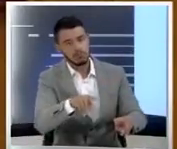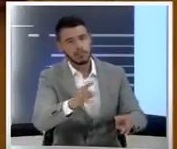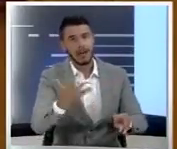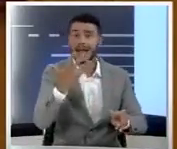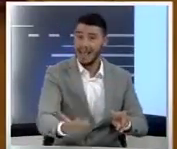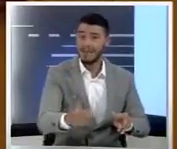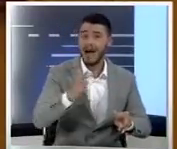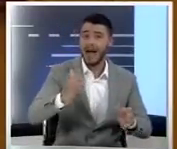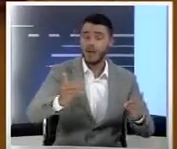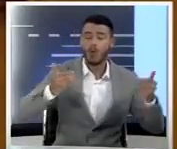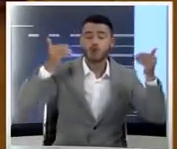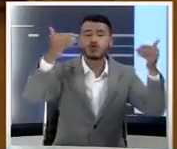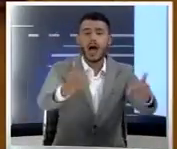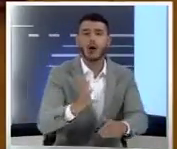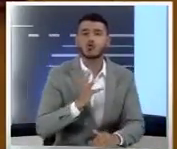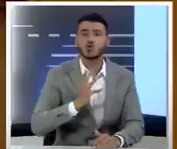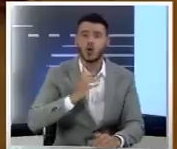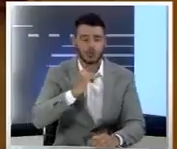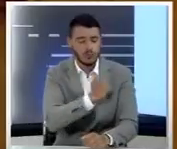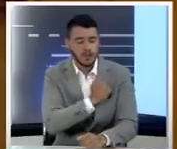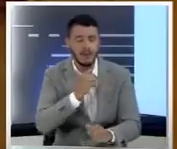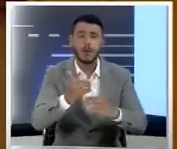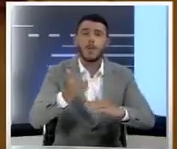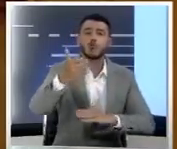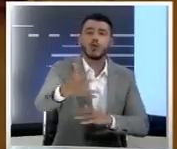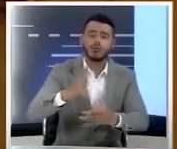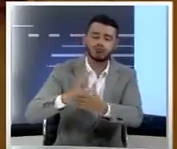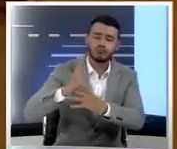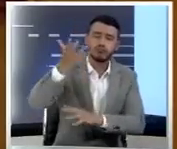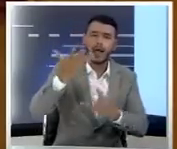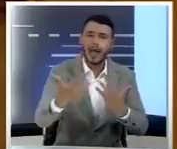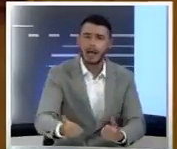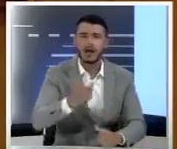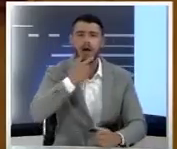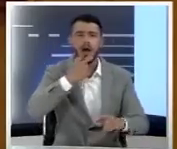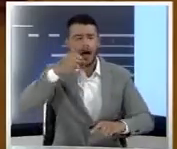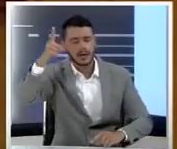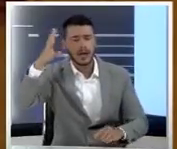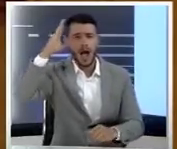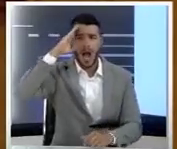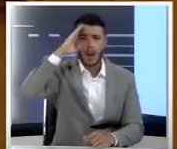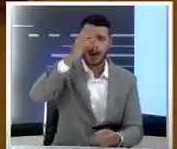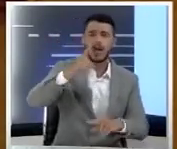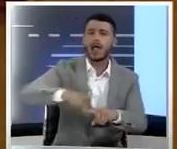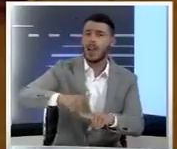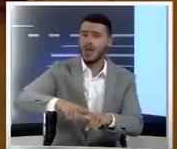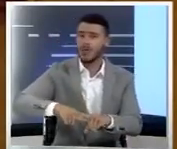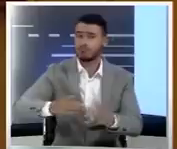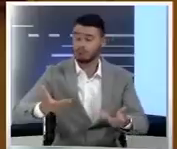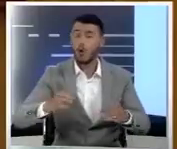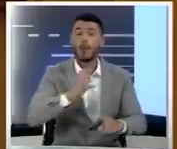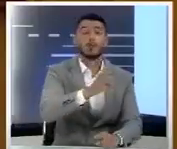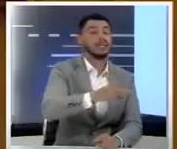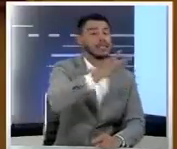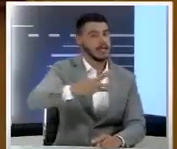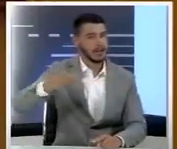το προοδευτικό ρεύμα σήμερα αναδεικνύεται με νέες μορφές. Στην Αγγλία, στην Αμερική, στην Ελλάδα. Ο ΣΥΡΙΖΑ λοιπόν,